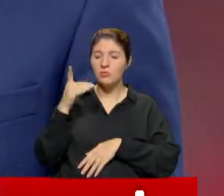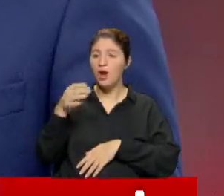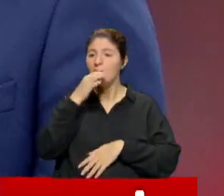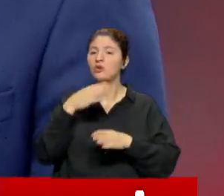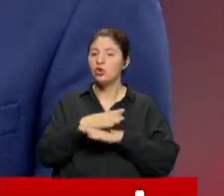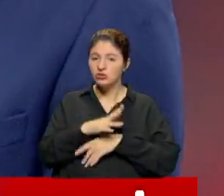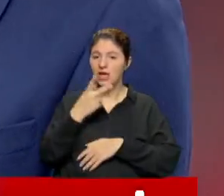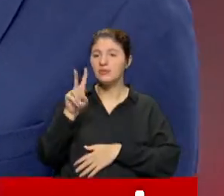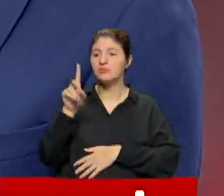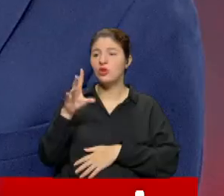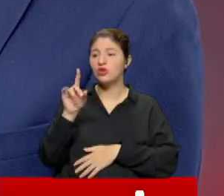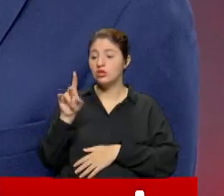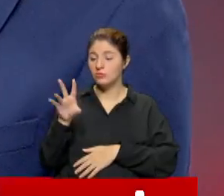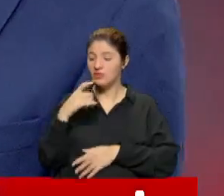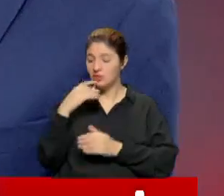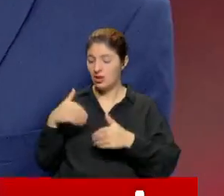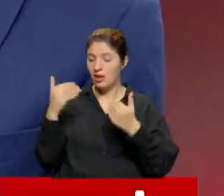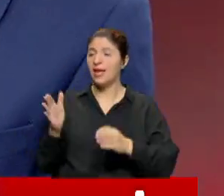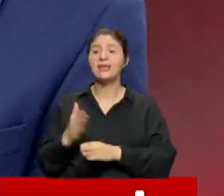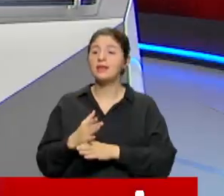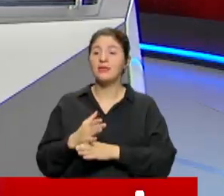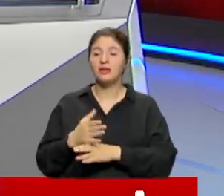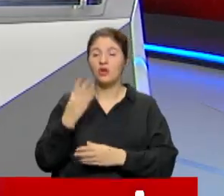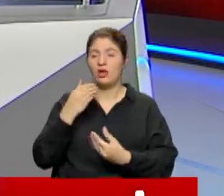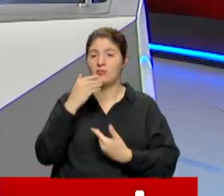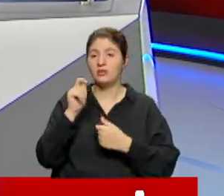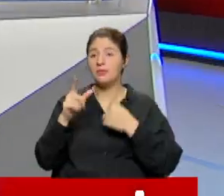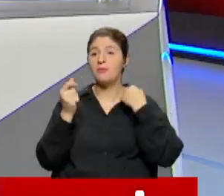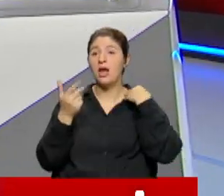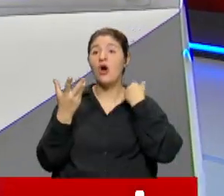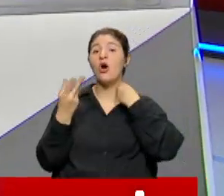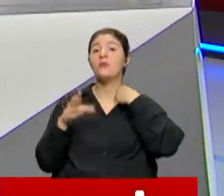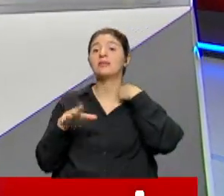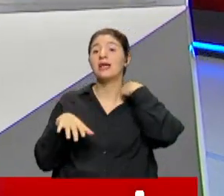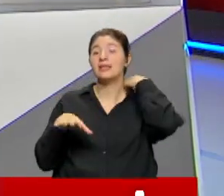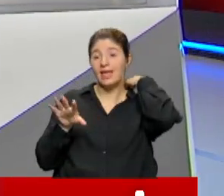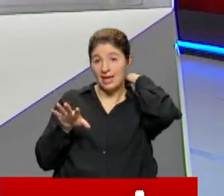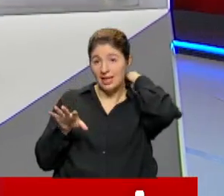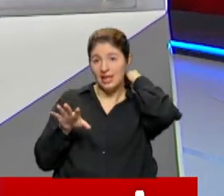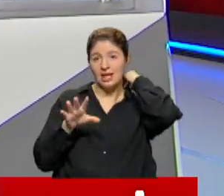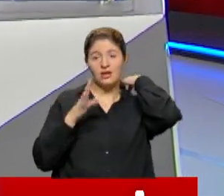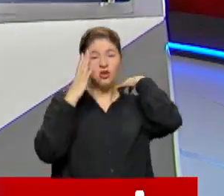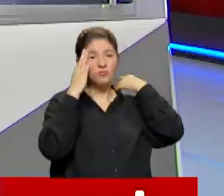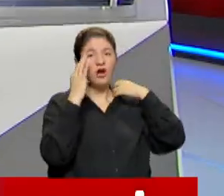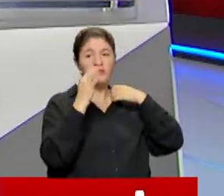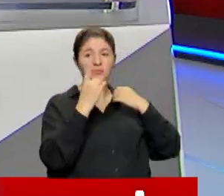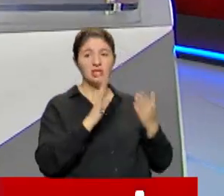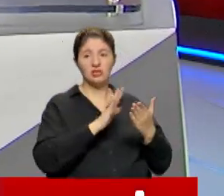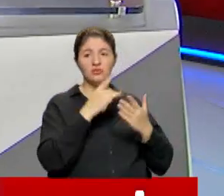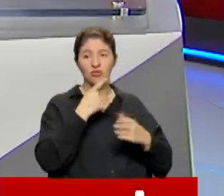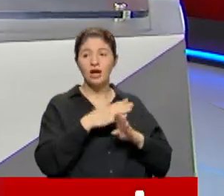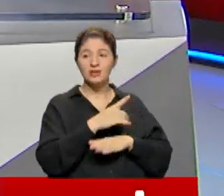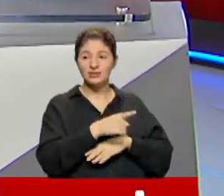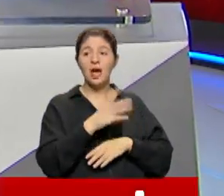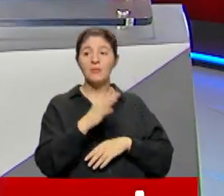Haber doğruysa 2024'e ertelemek istiyorsak neden olduğunu da anlatması lazım Hani Para olmadığından değil profesyonel bir yaklaşımdan bahsediyorsun